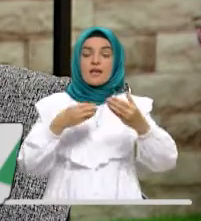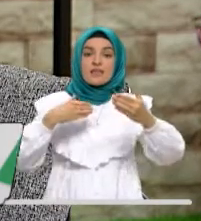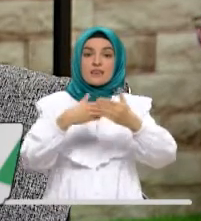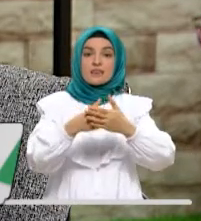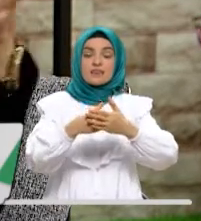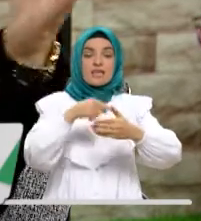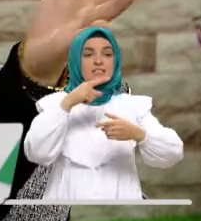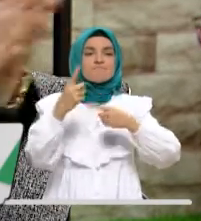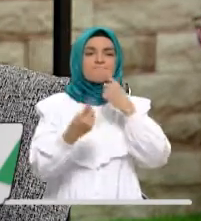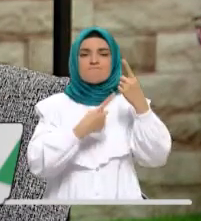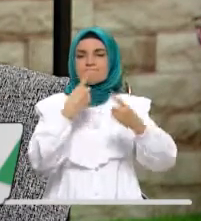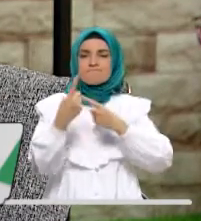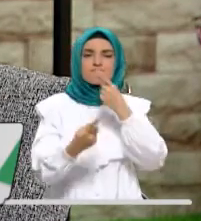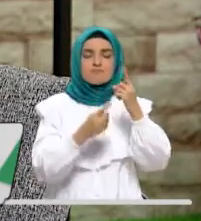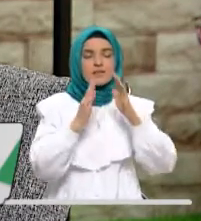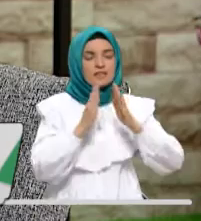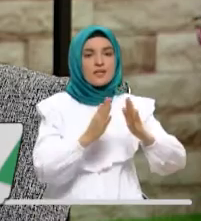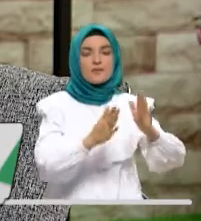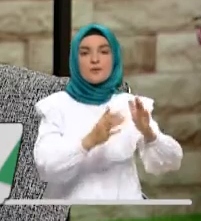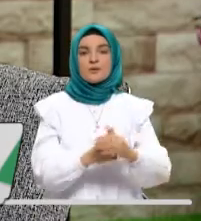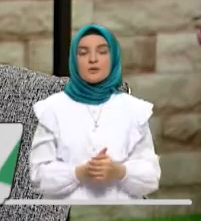öyle. Bugün Büyük Vahide Han var